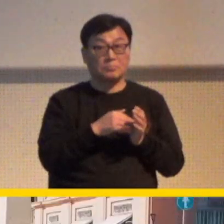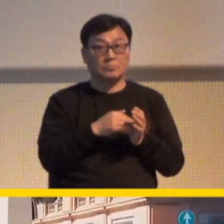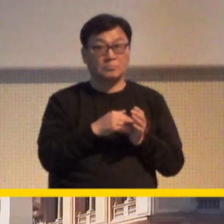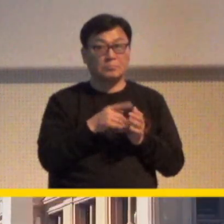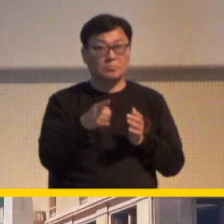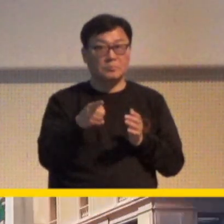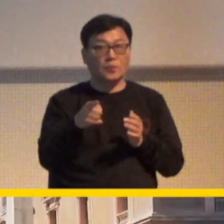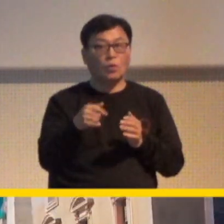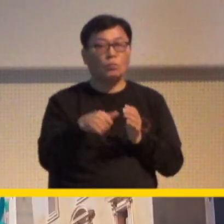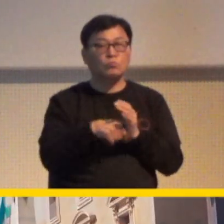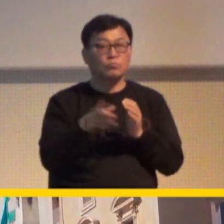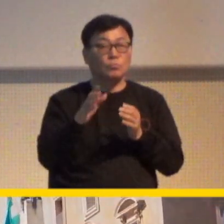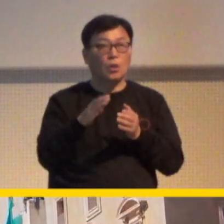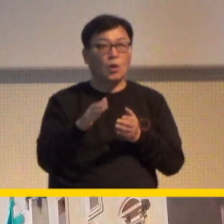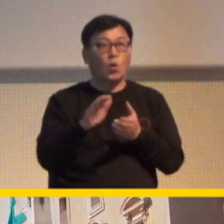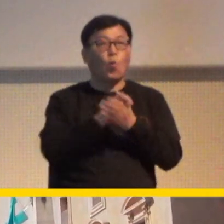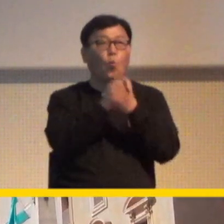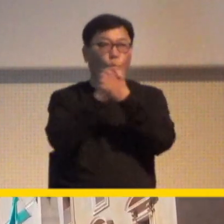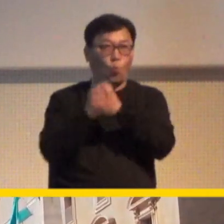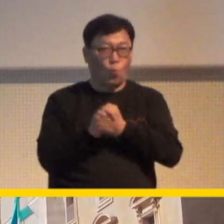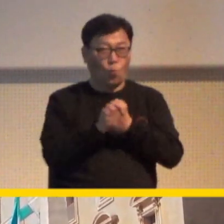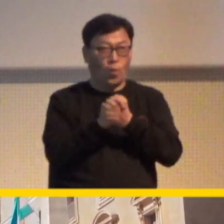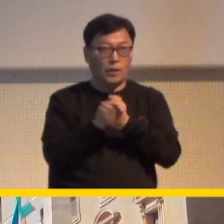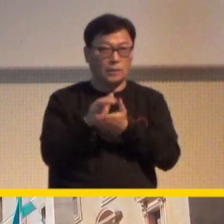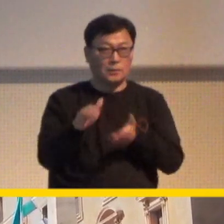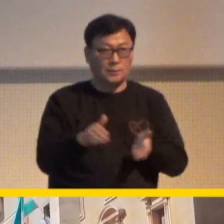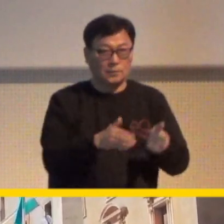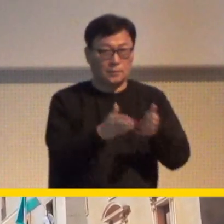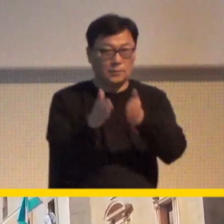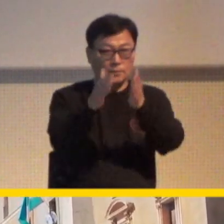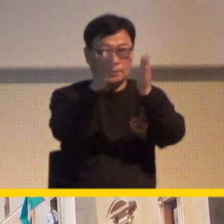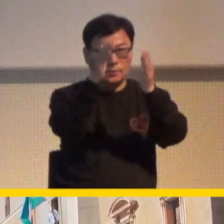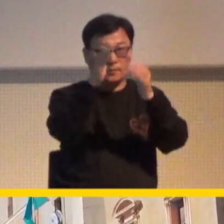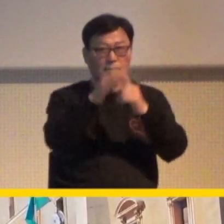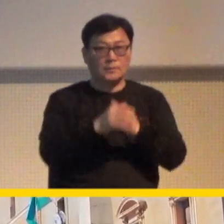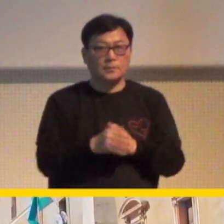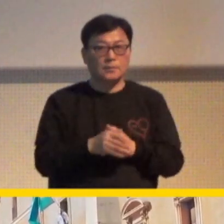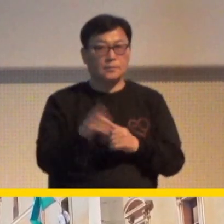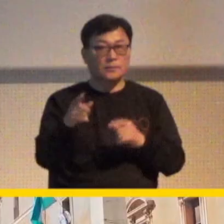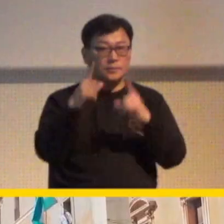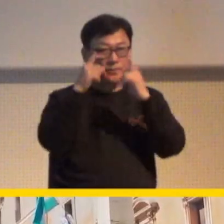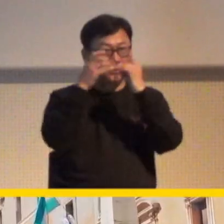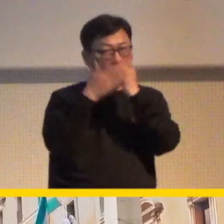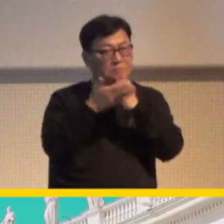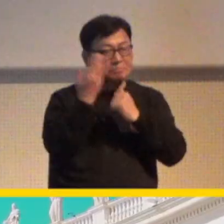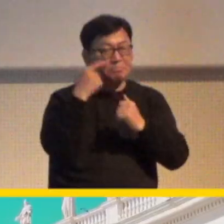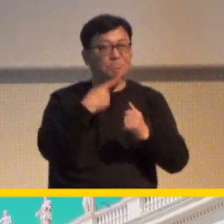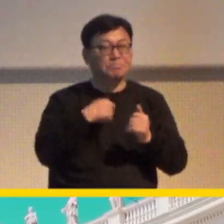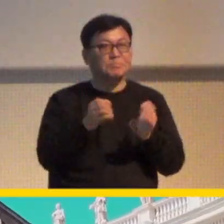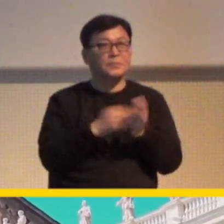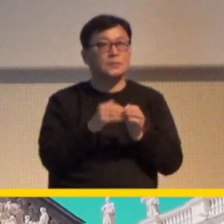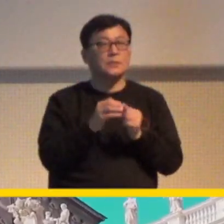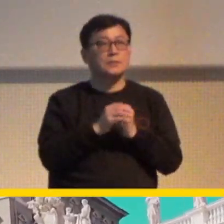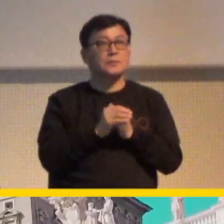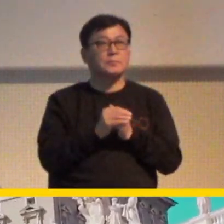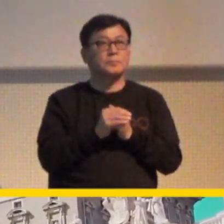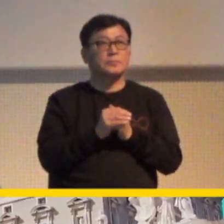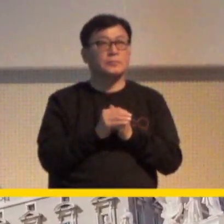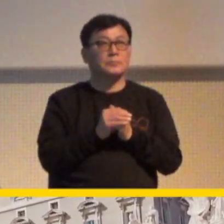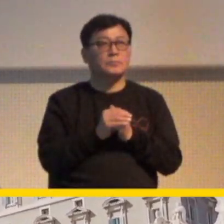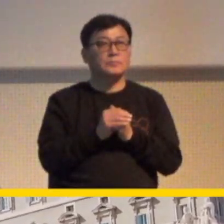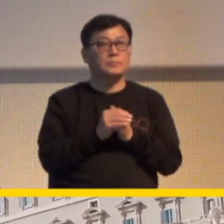아, 여기네요. 화해의 길. 화해의 길. 네. 바티칸으로 들어가는 길이죠. 저기서 사진을 한 장 찍었었죠. 네.